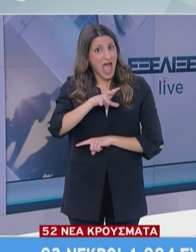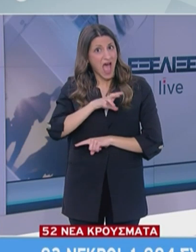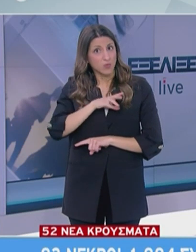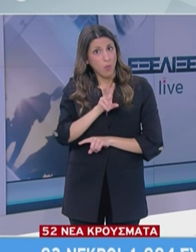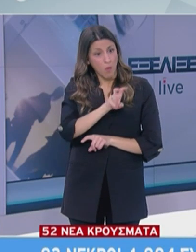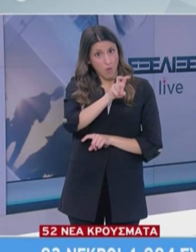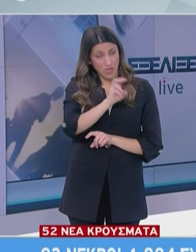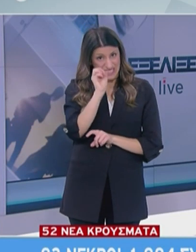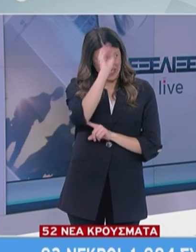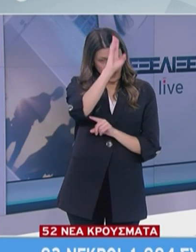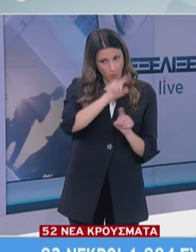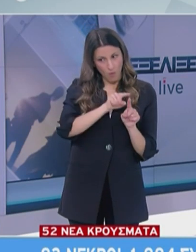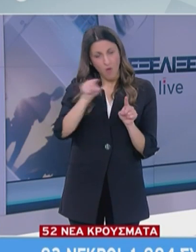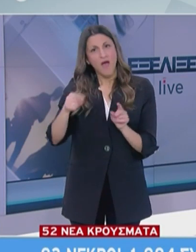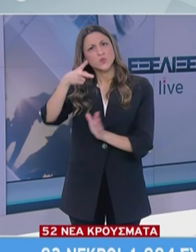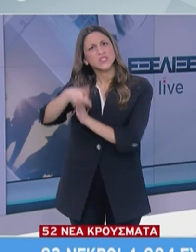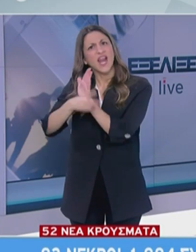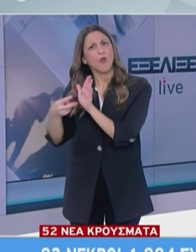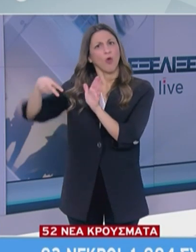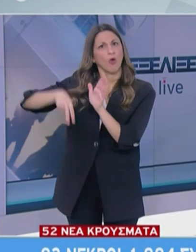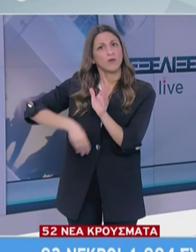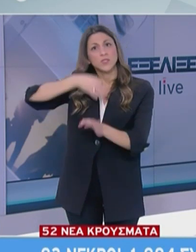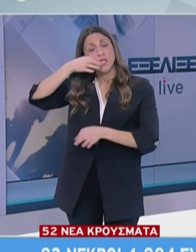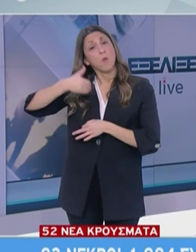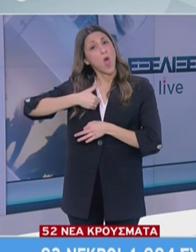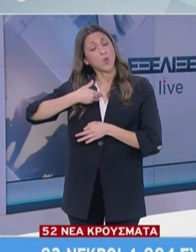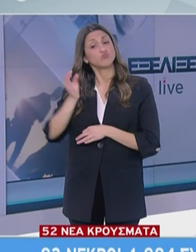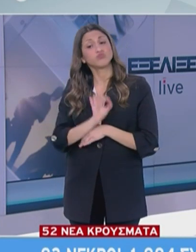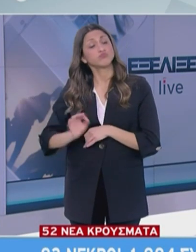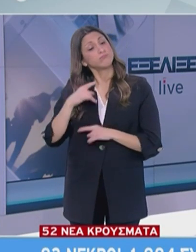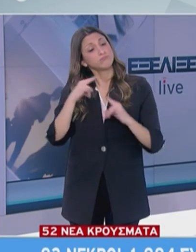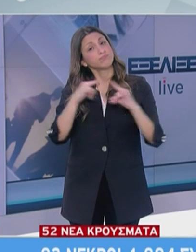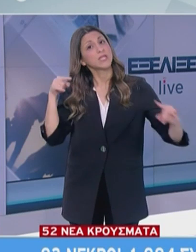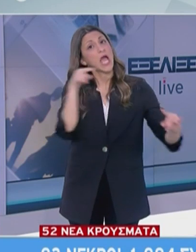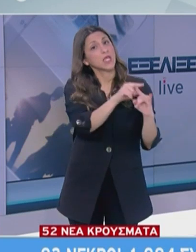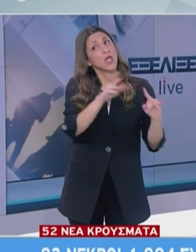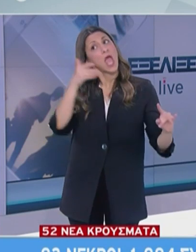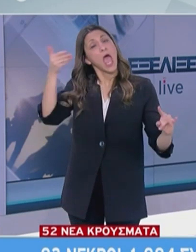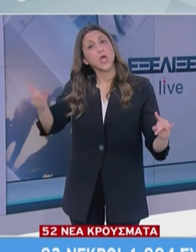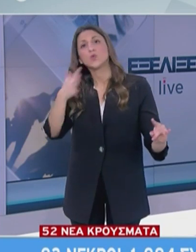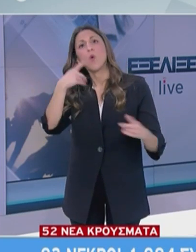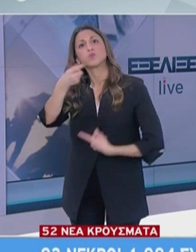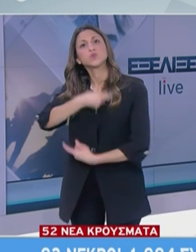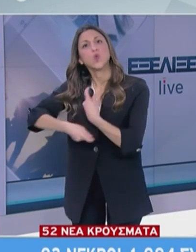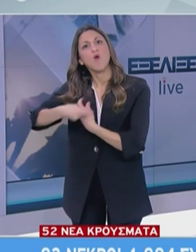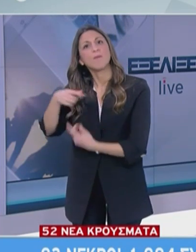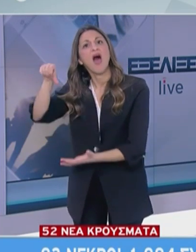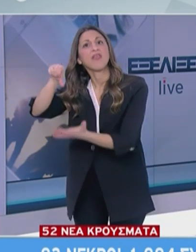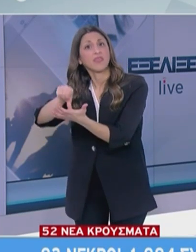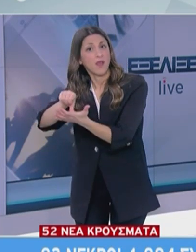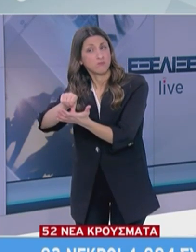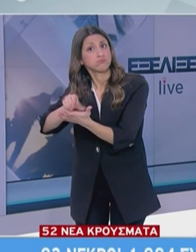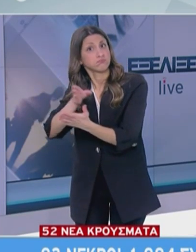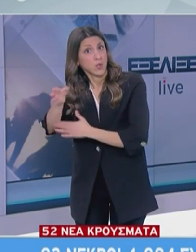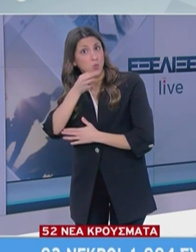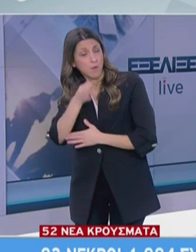βαγόνι τρένου με προορισμό τη Μαλακάσα, ο οποίος ισχυρίστηκε ότι διαμένει στη δομή και είχε βγει για να απονομιστευτεί τρόφιμα από την Αθήνα.